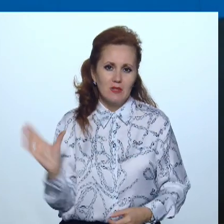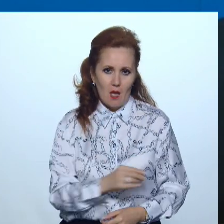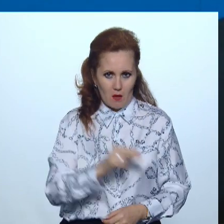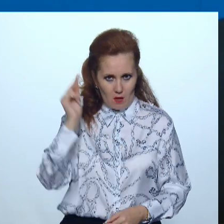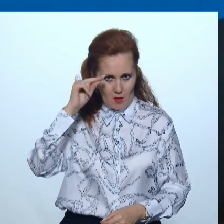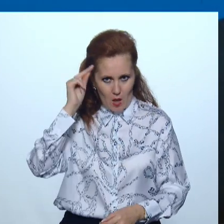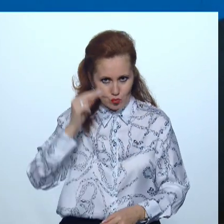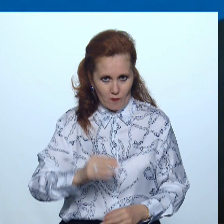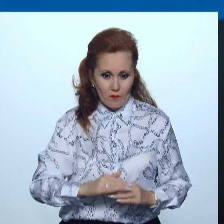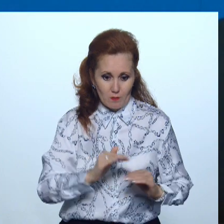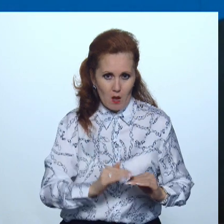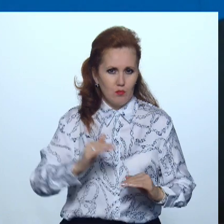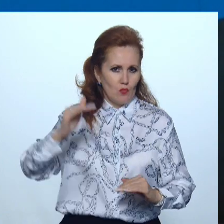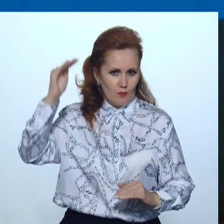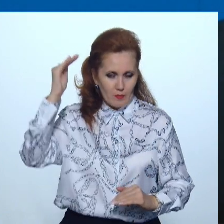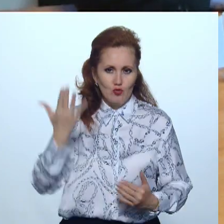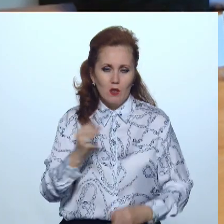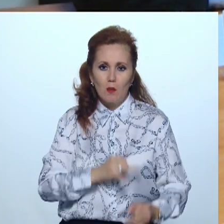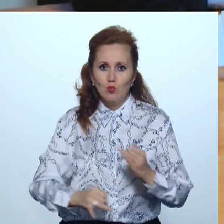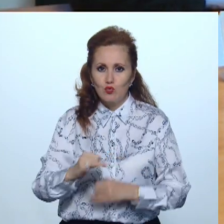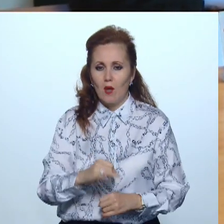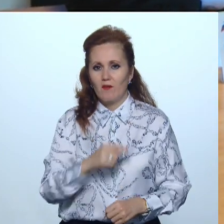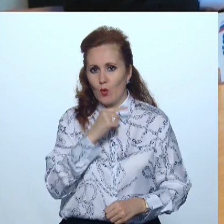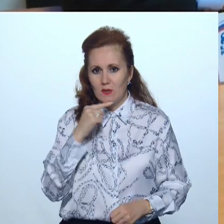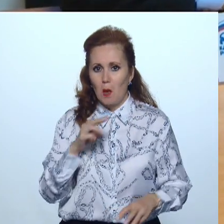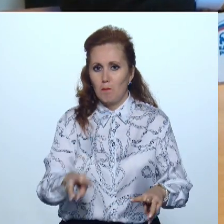депутаты, которые представляют в российском парламенте нашу республику.